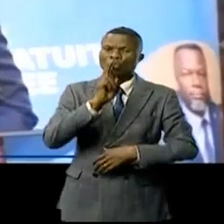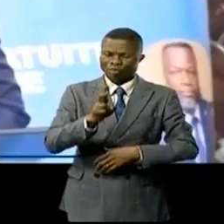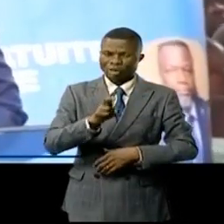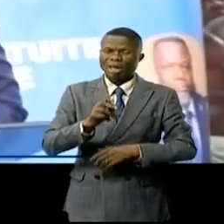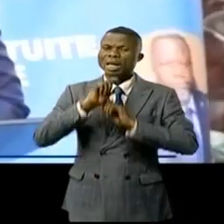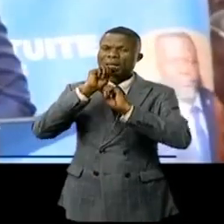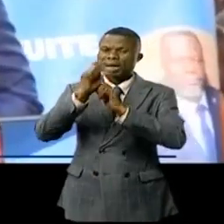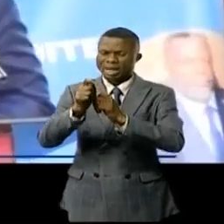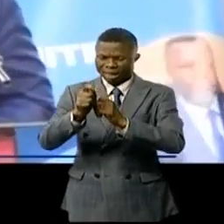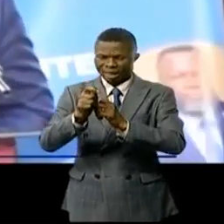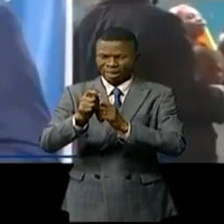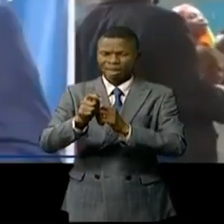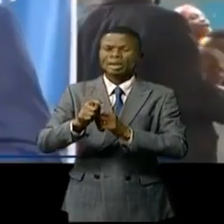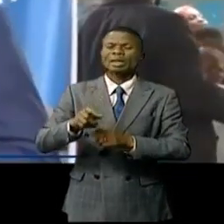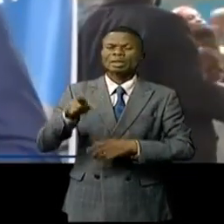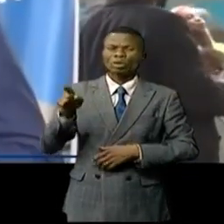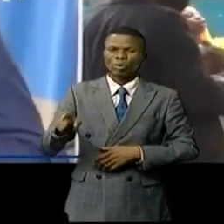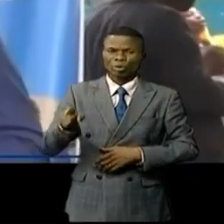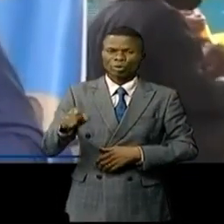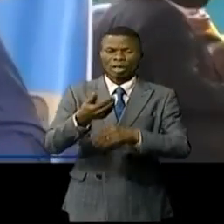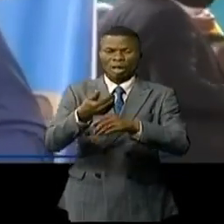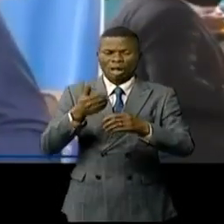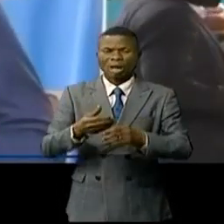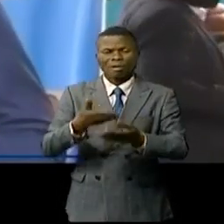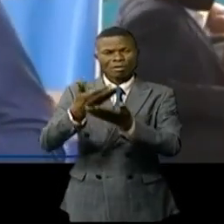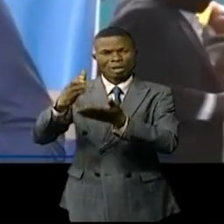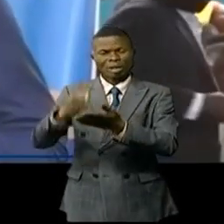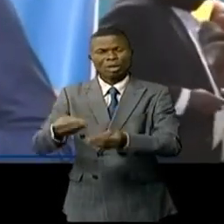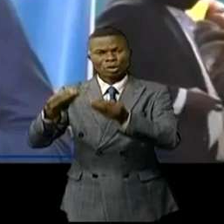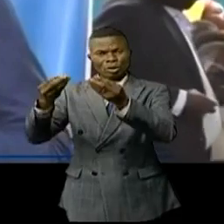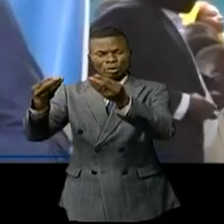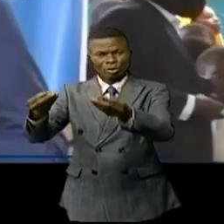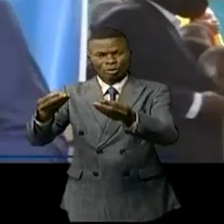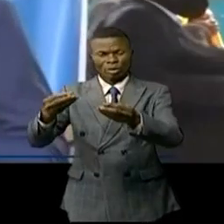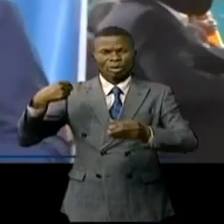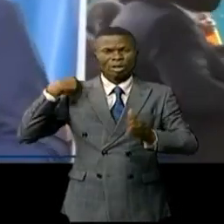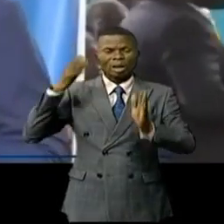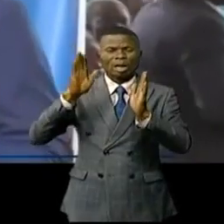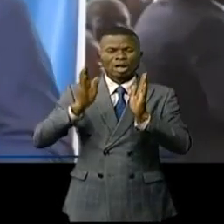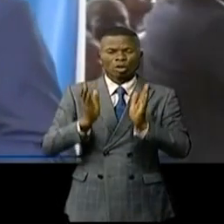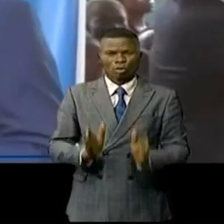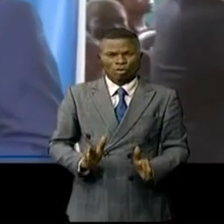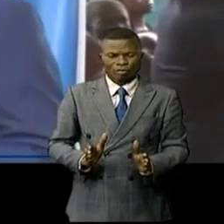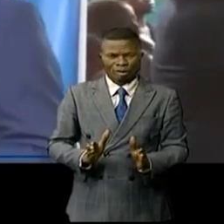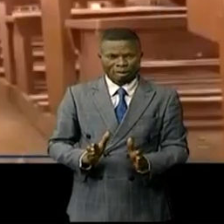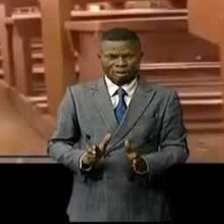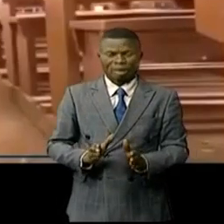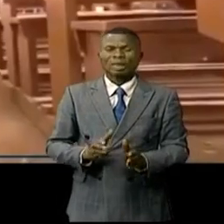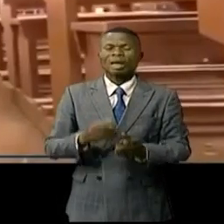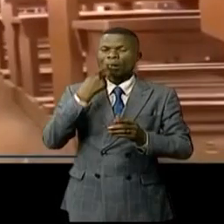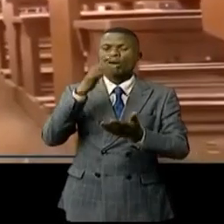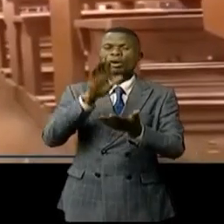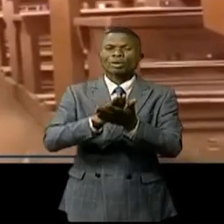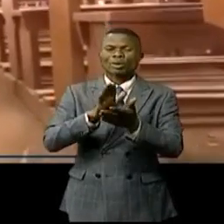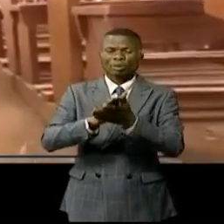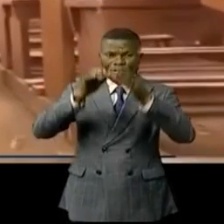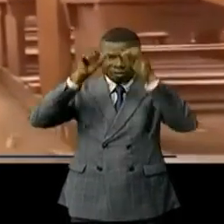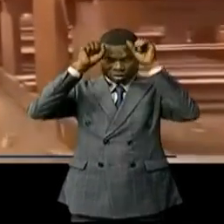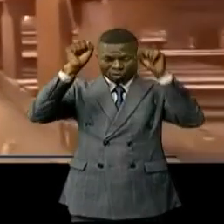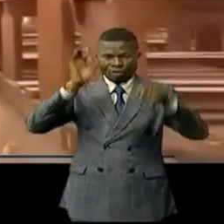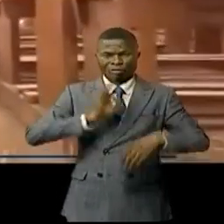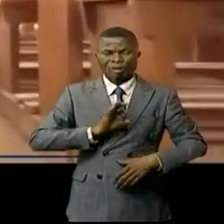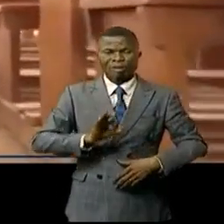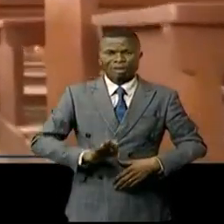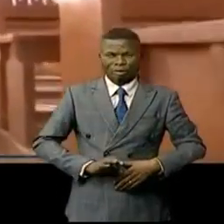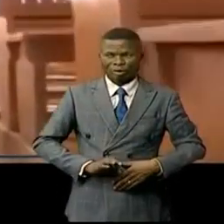de l'exécutif provincial. Et avant de procéder à la remise officielle, le gouverneur Jacques Kabila Katwe a rendu hommage au président de la République,